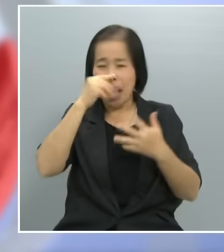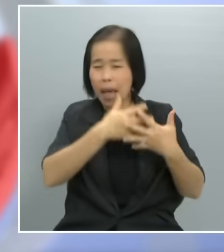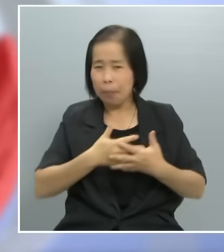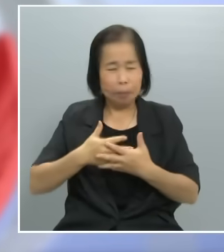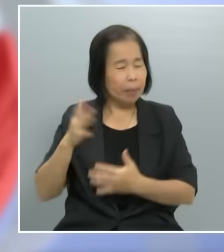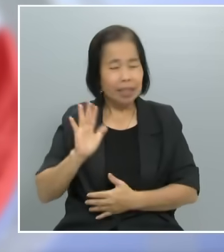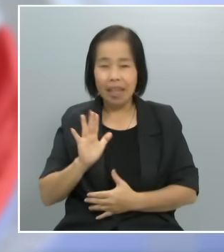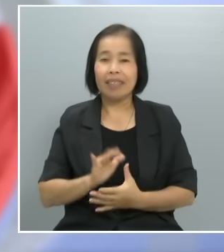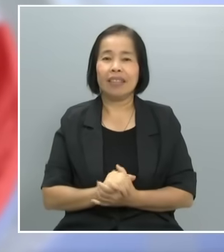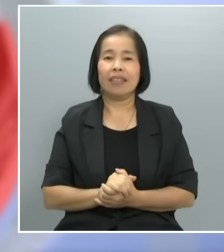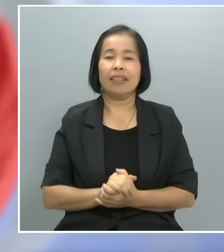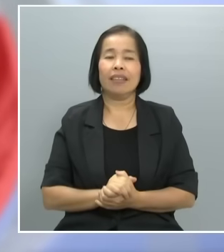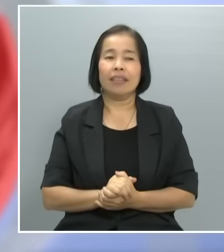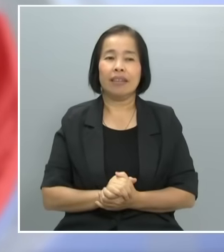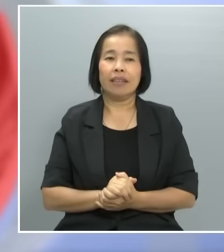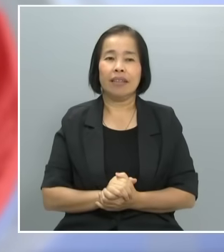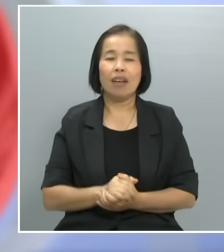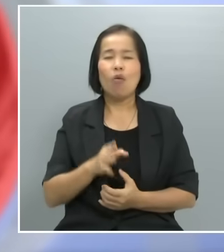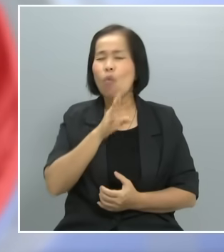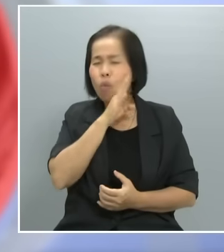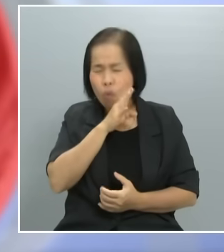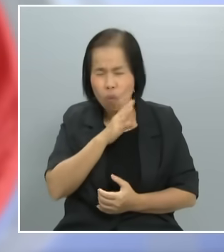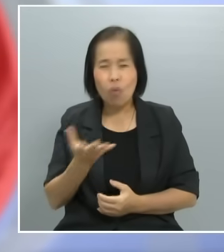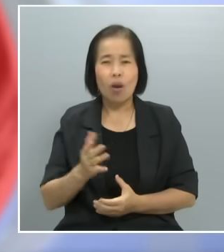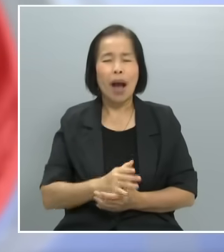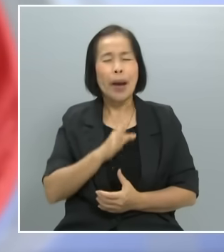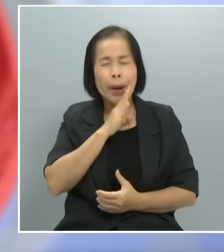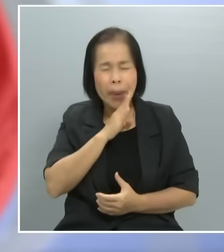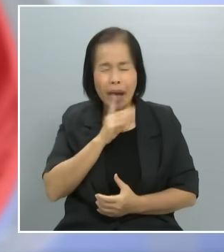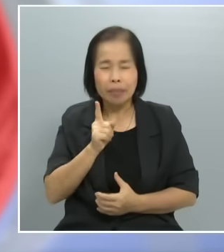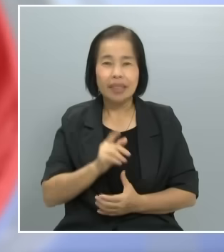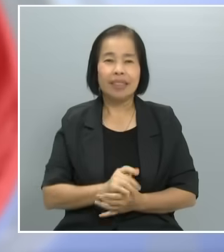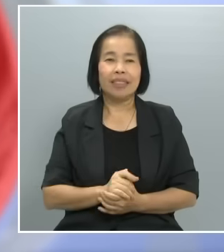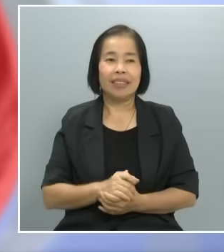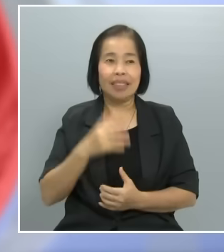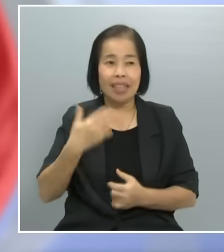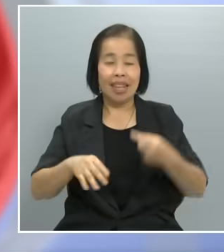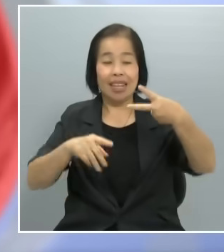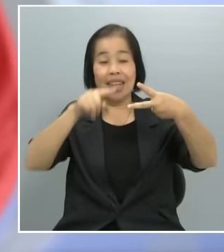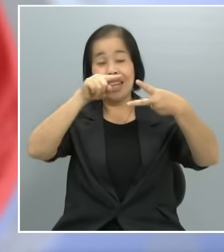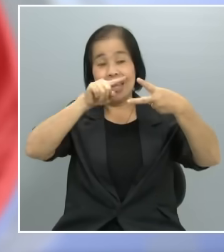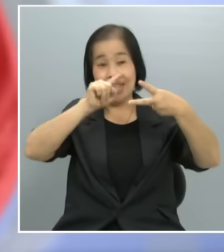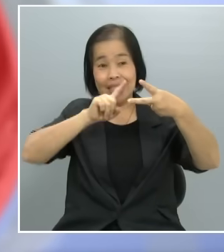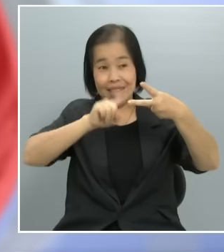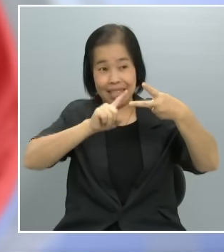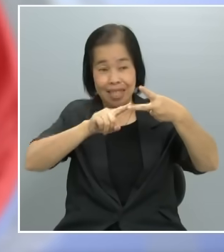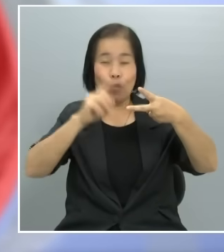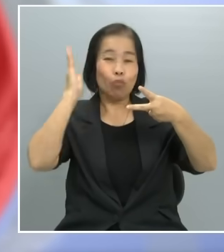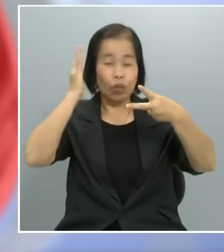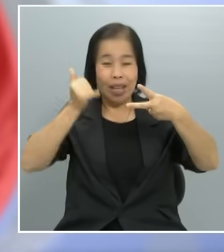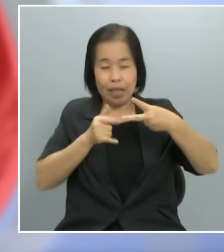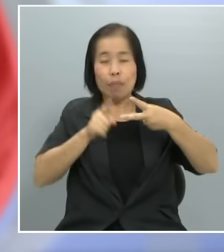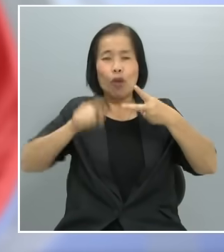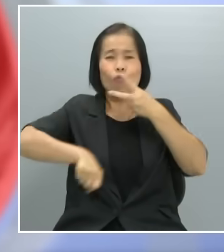คืออันเนี้ยโกหกเลยอ่ะคือปลอมเลยอ่ ะ ส่วนข้างล่างที่มีรูปของผู้ชายอีกคนนึงเป็นหนุ่มๆอันนี้ก็นักฟุตบอลเห